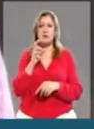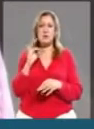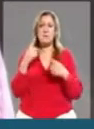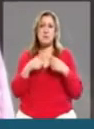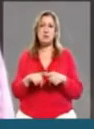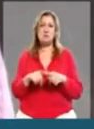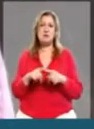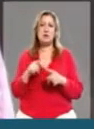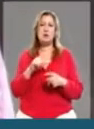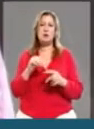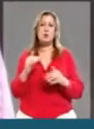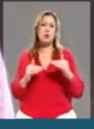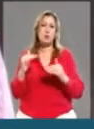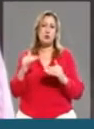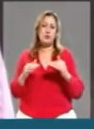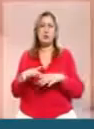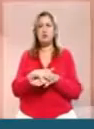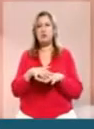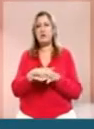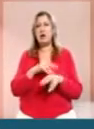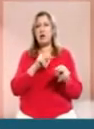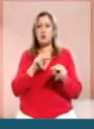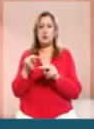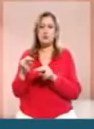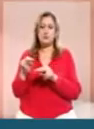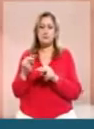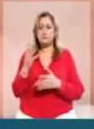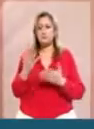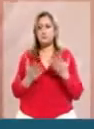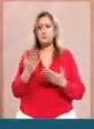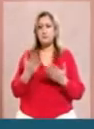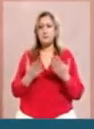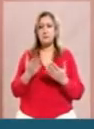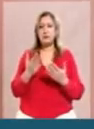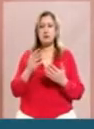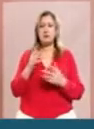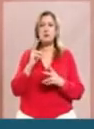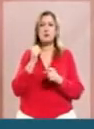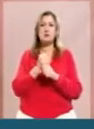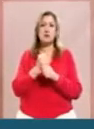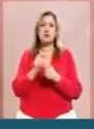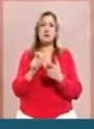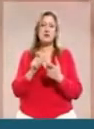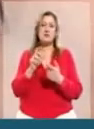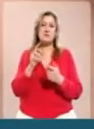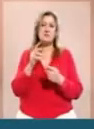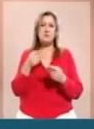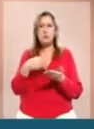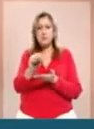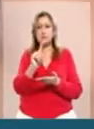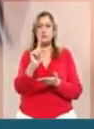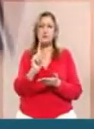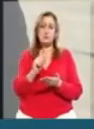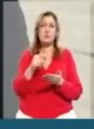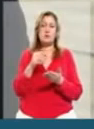жасаған адамға түбіртек берілмесе, не төлем карталары бойынша сатушы төлемдерді қабылдаудан бас тартса, бұл туралы тиісті органдарға шағым